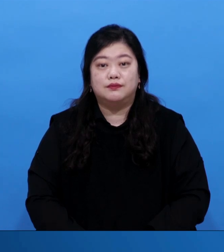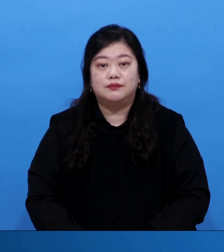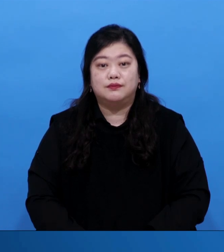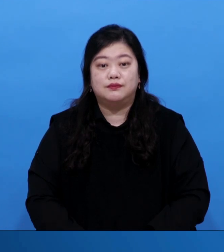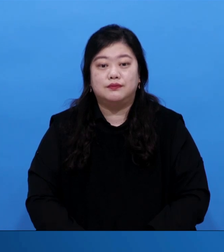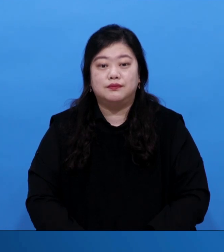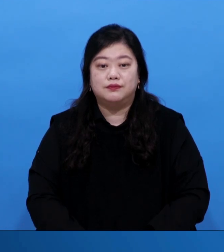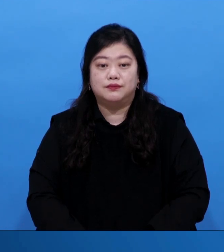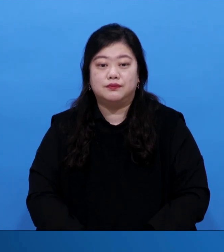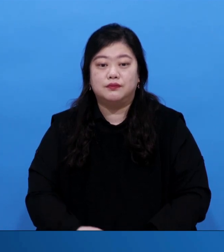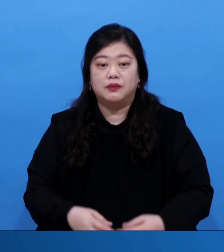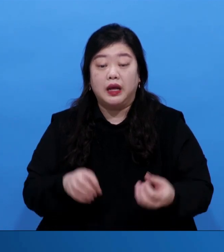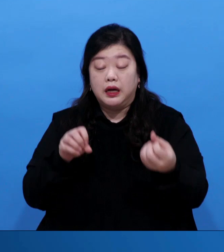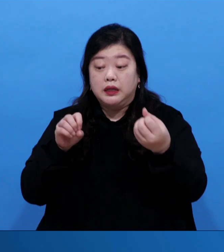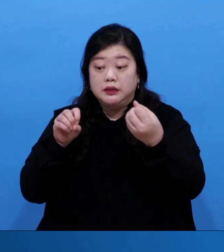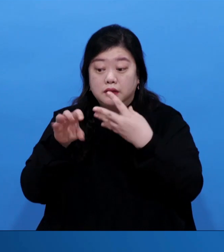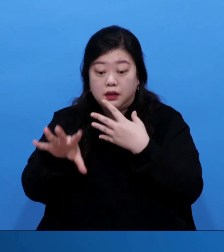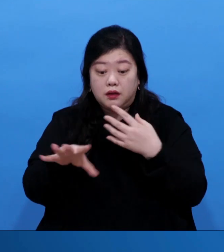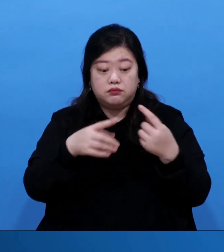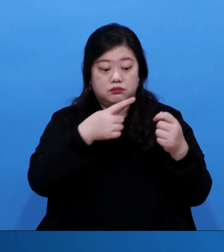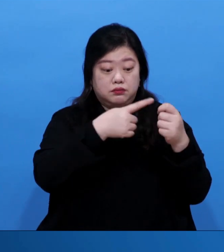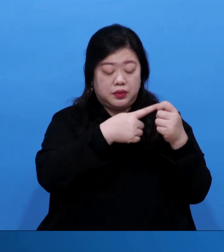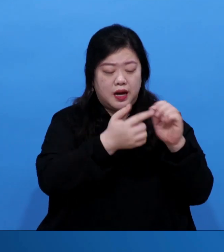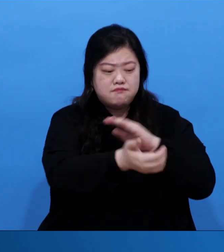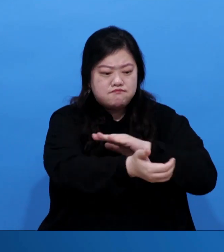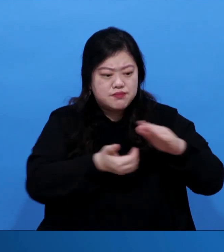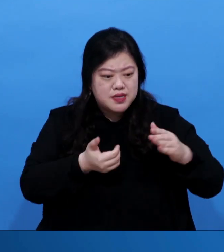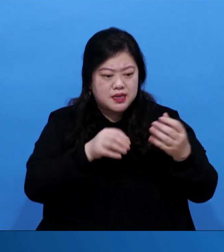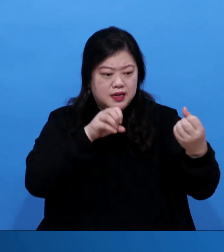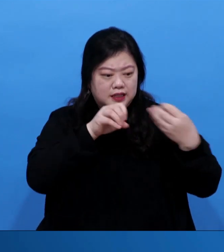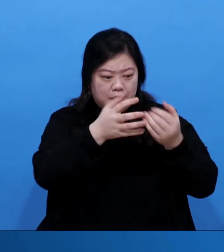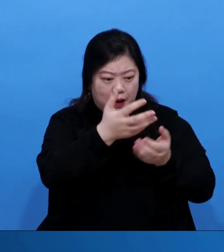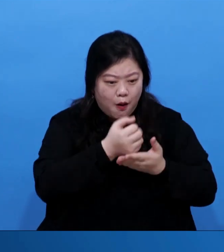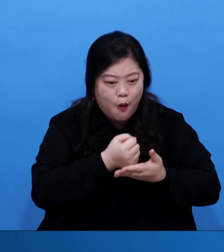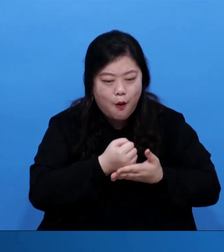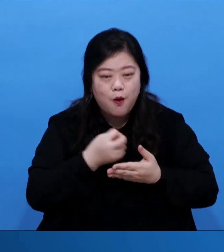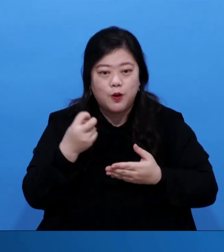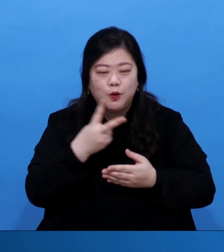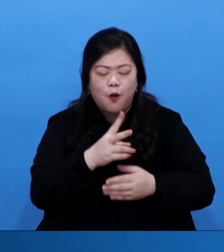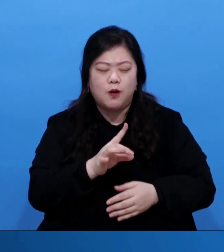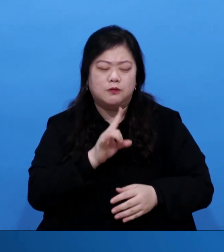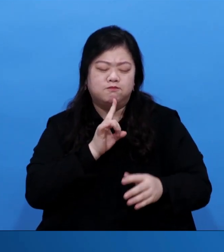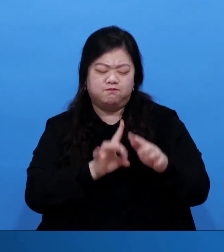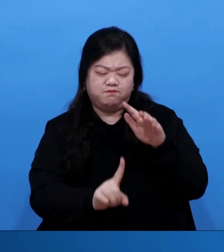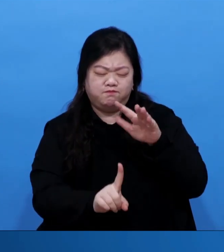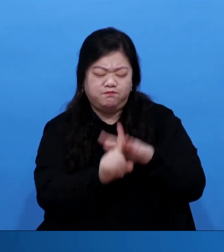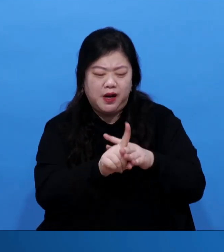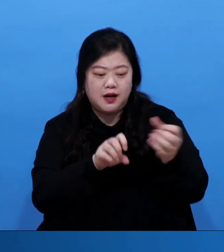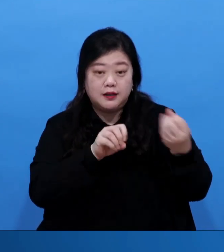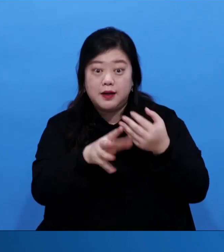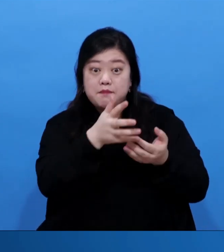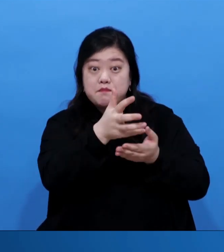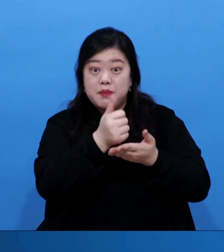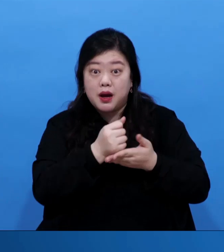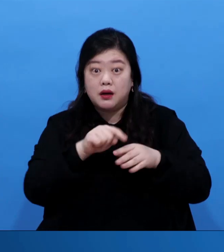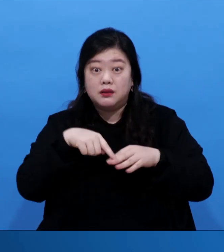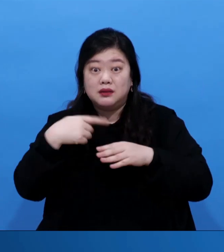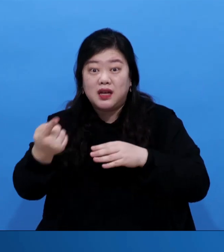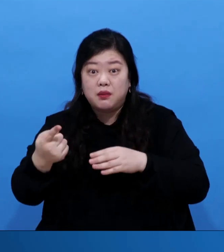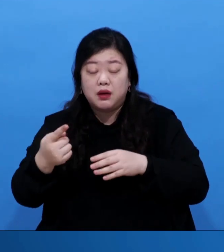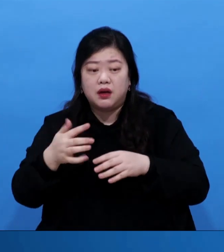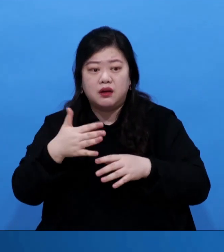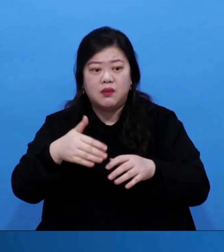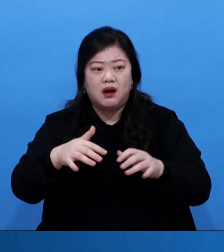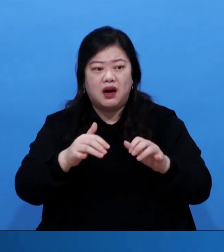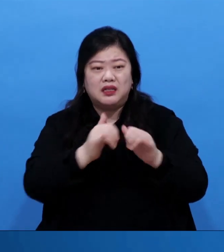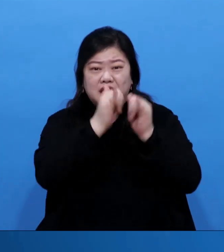싸우지 않고 이기는 응답을 받아요. Now, because you're receiving those answers, you can now receive the answer of winning without fighting. 이게 주로 이번 주간의